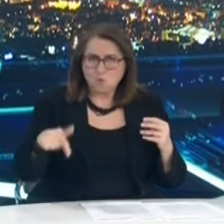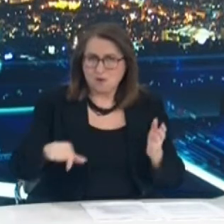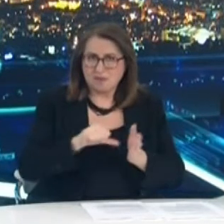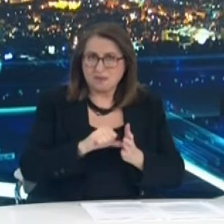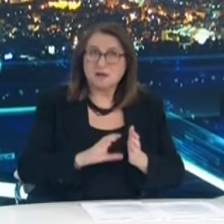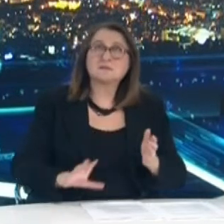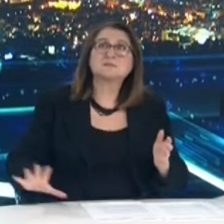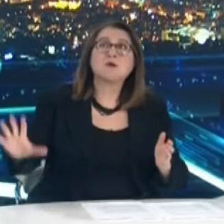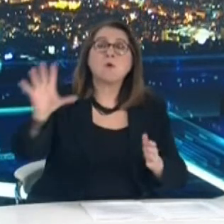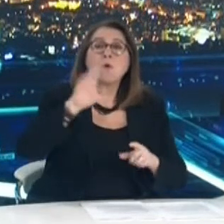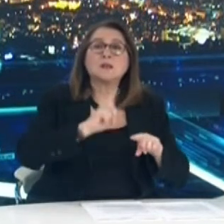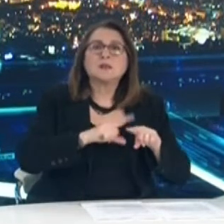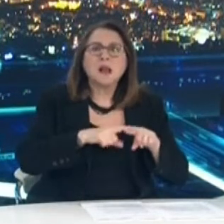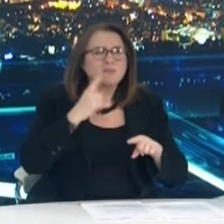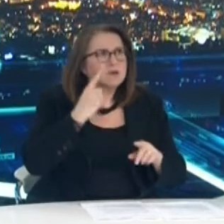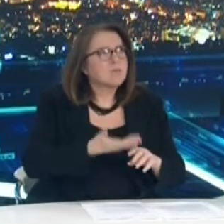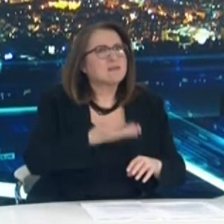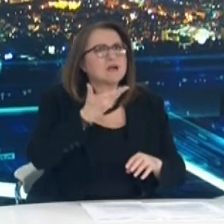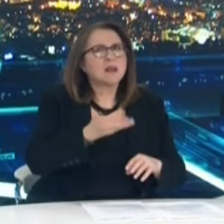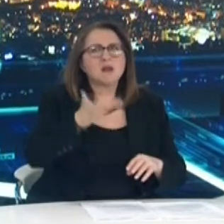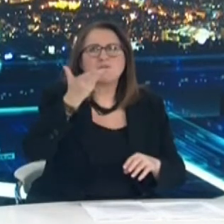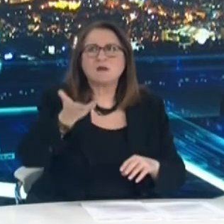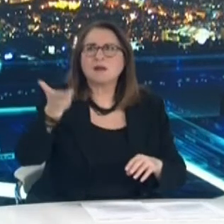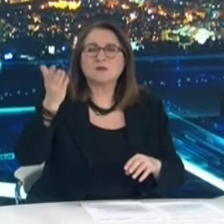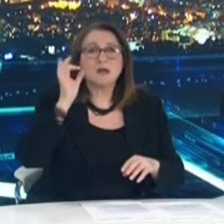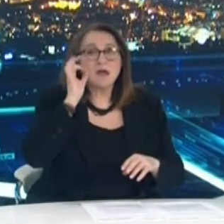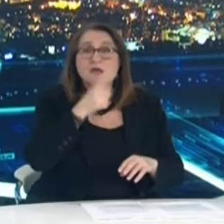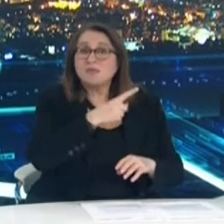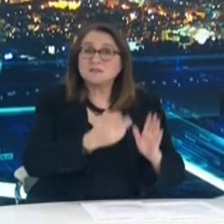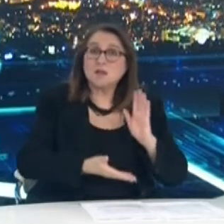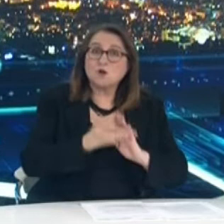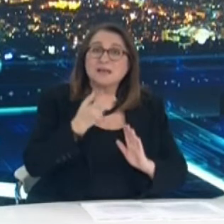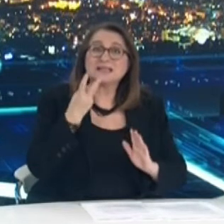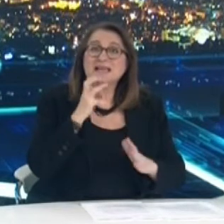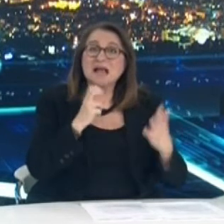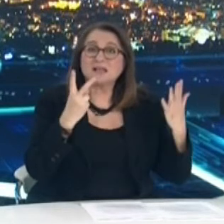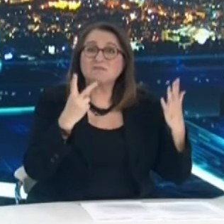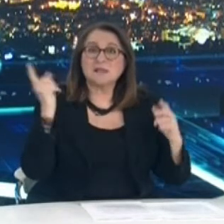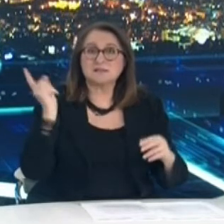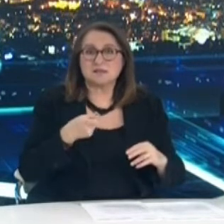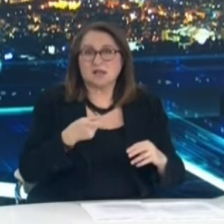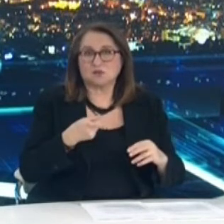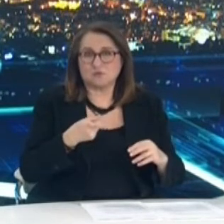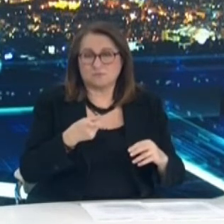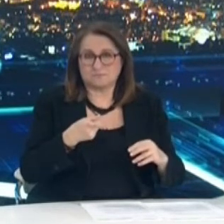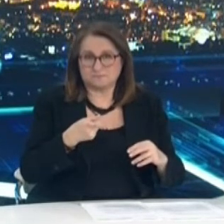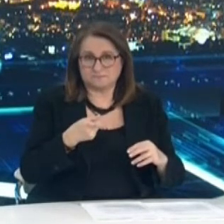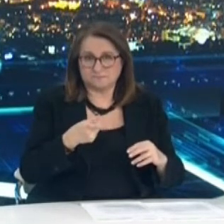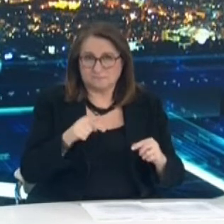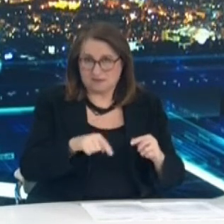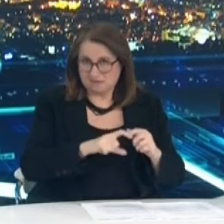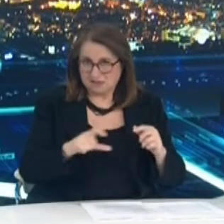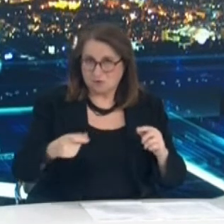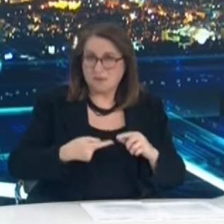της χώρας μας. Ενδεικτικά, η Θεσσαλονίκη παρουσιάζει μια αύξηση που άγγιξε το 37% αυτή την εβδομάδα, σχετικά με την προηγούμενη